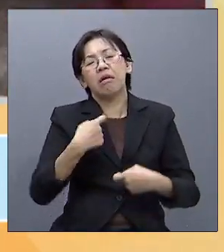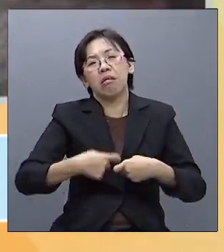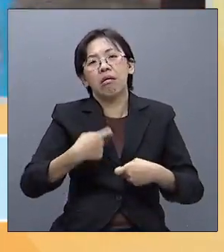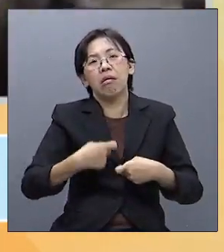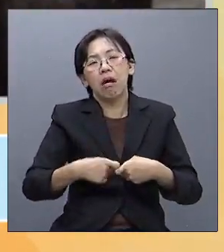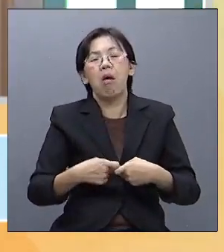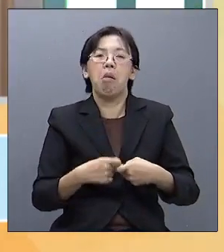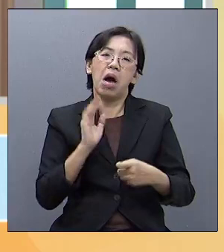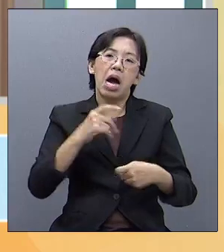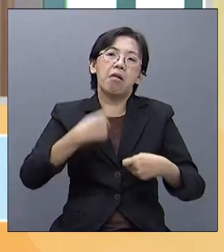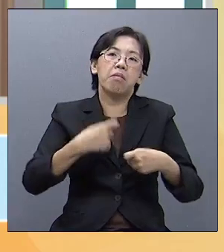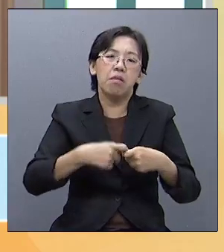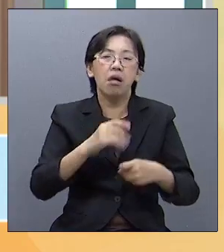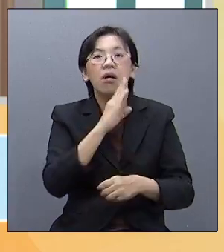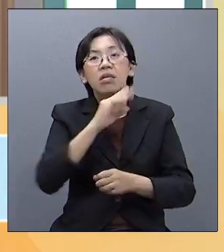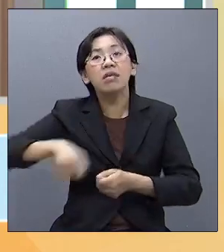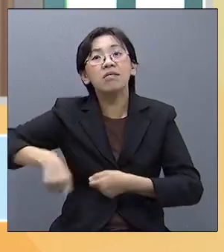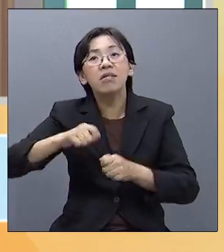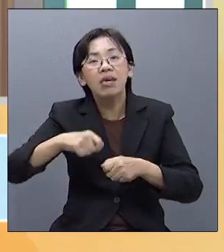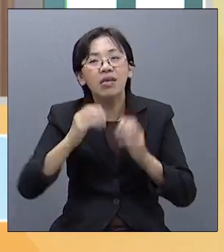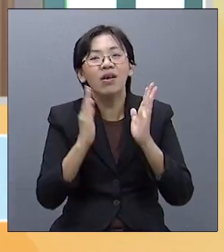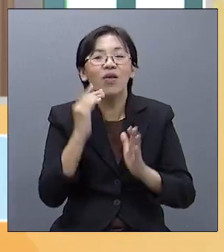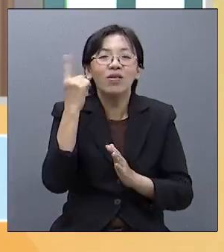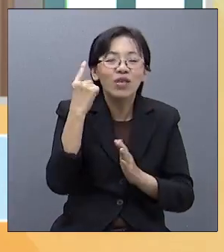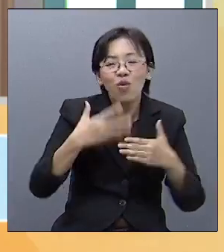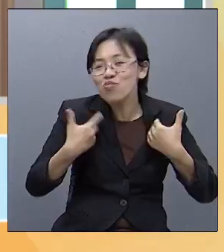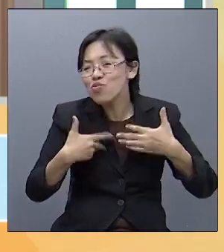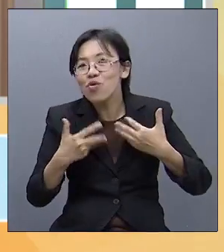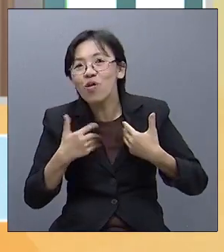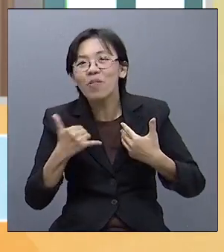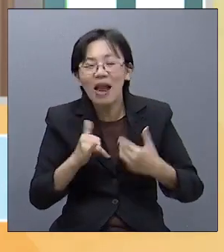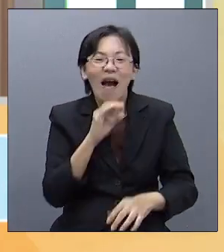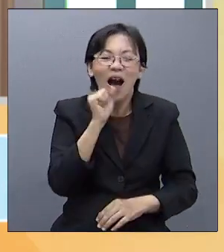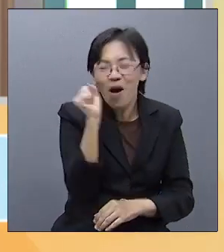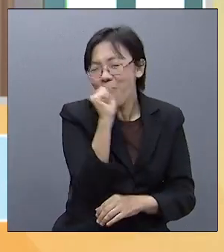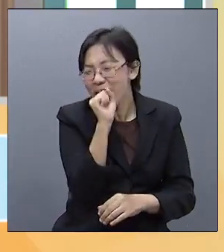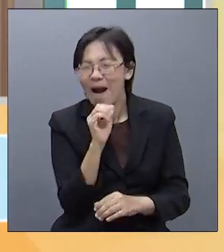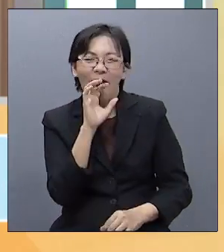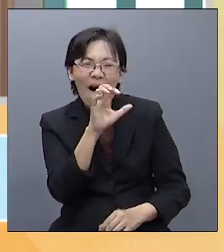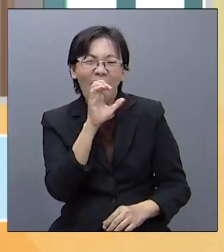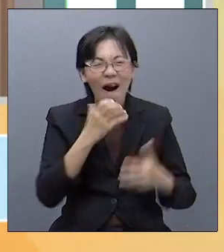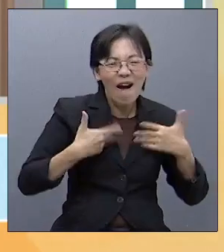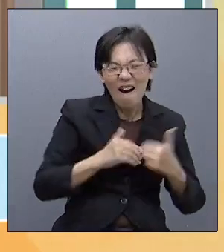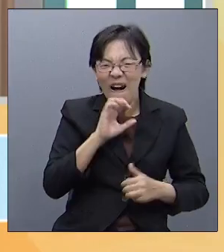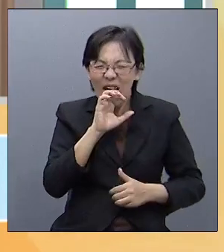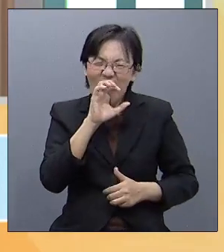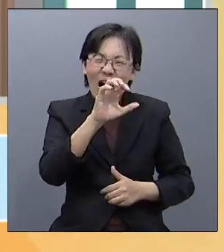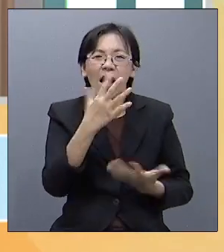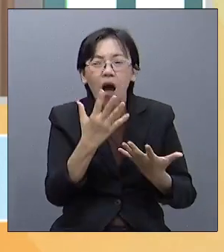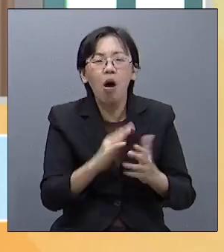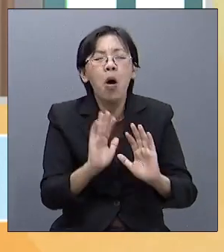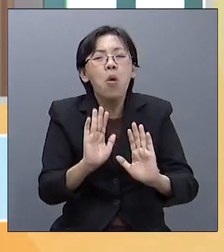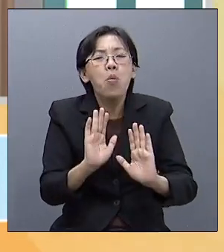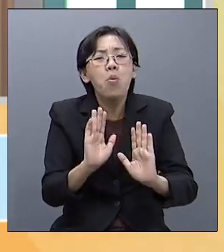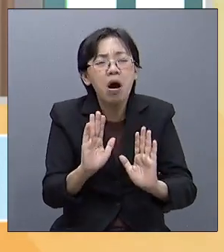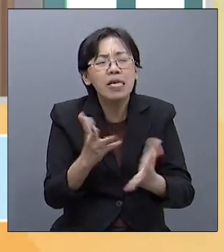อต ้ นครับเพราะว่าในช่วงเทศกาลทั้งความบันเทิงความสนุกดื่มคดีมันต้องร้องเปล่งเสียงออกมาม ันต้องมีความปลดปล่อย ก็อาจจะให้เบาๆหน่อยหรือว่